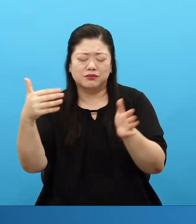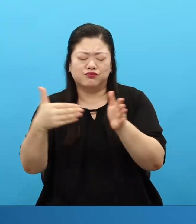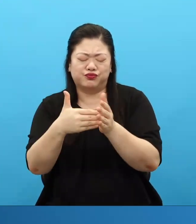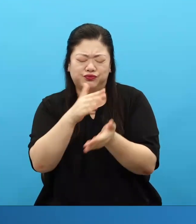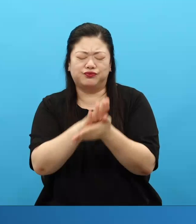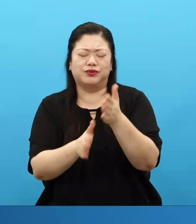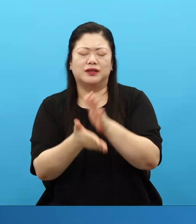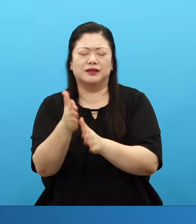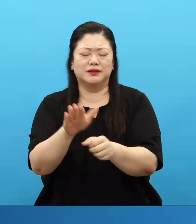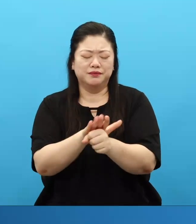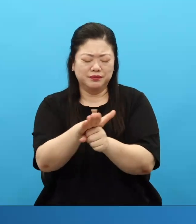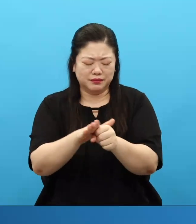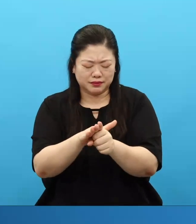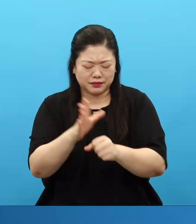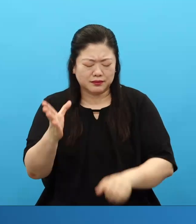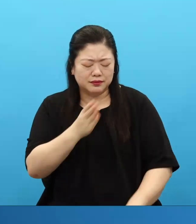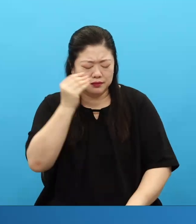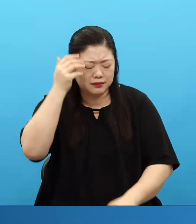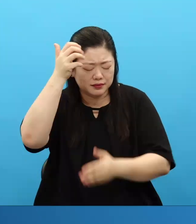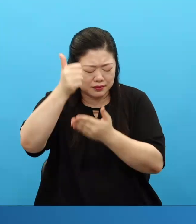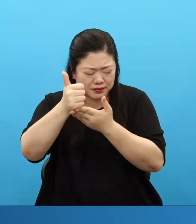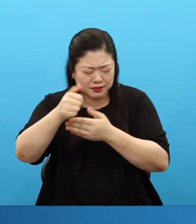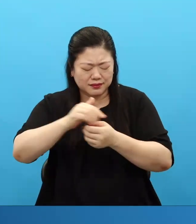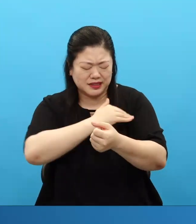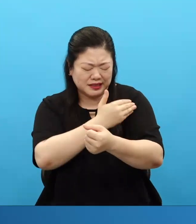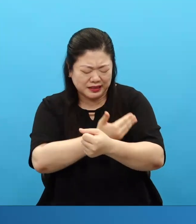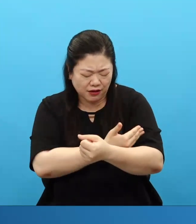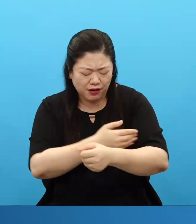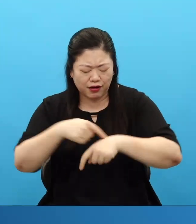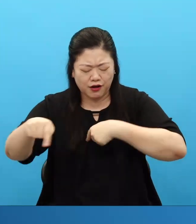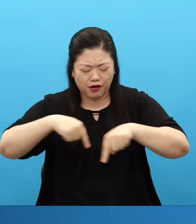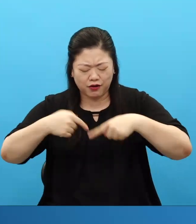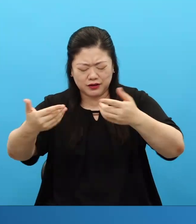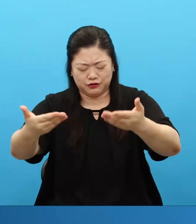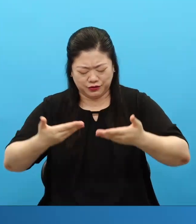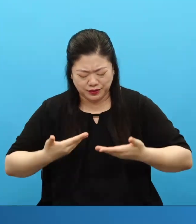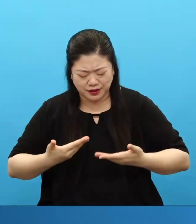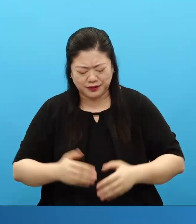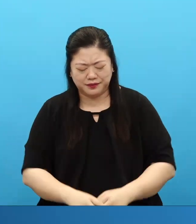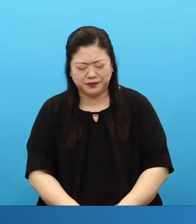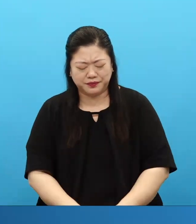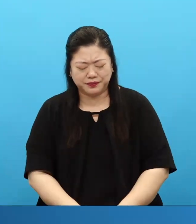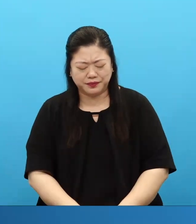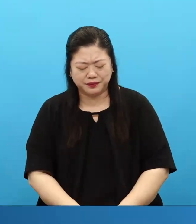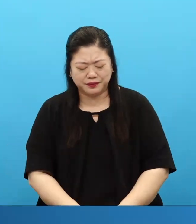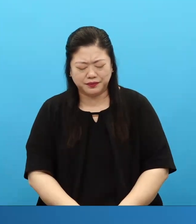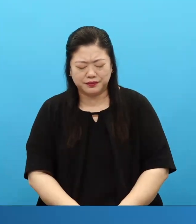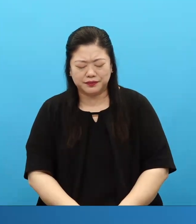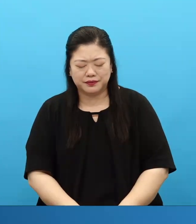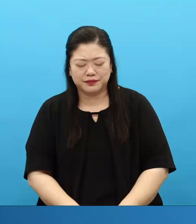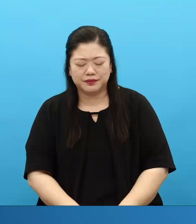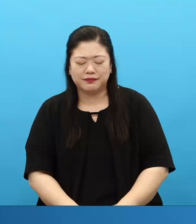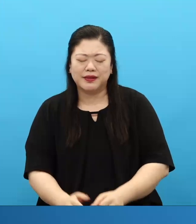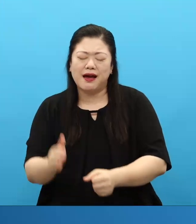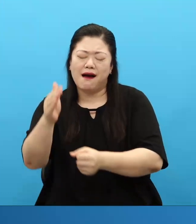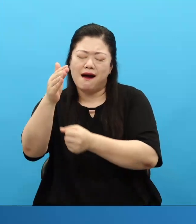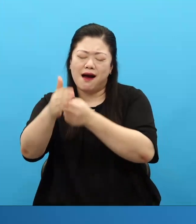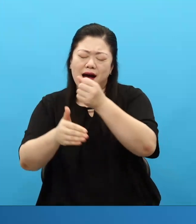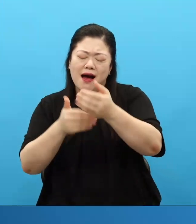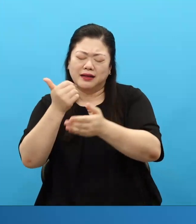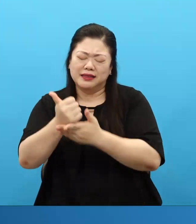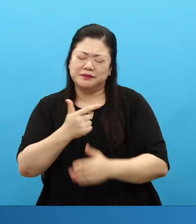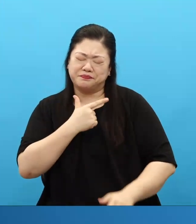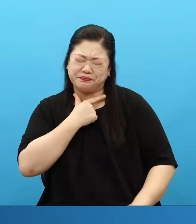infinite love of God, our Father, 성령님의 능력의 and the 역사하심이 powerful working of the Holy Spirit, 하나님이 가장 원하시는 것을